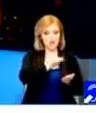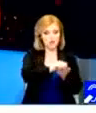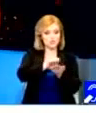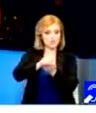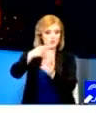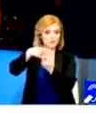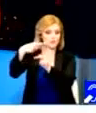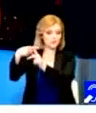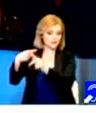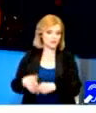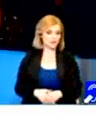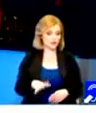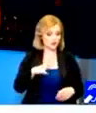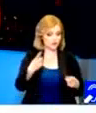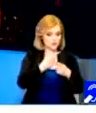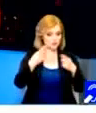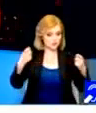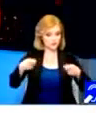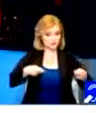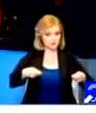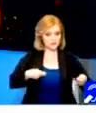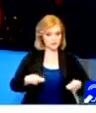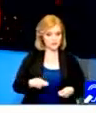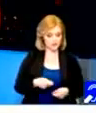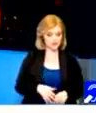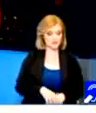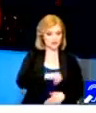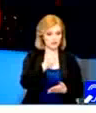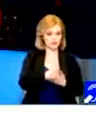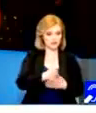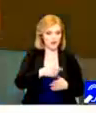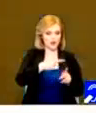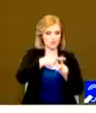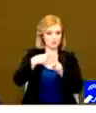Lazar. Anunțul a fost făcut de administrația Combinatului Servicii Funerare Chișinău.